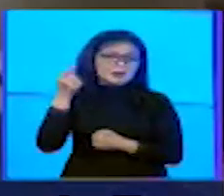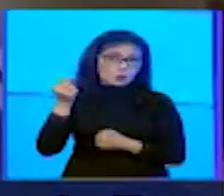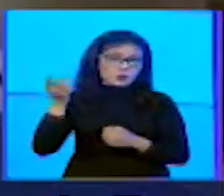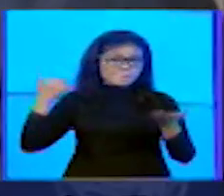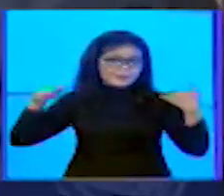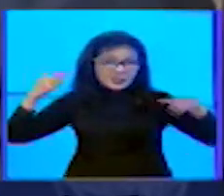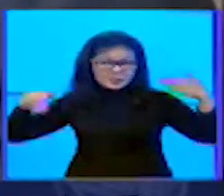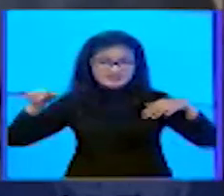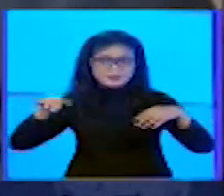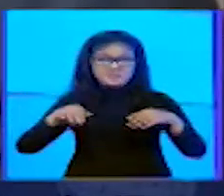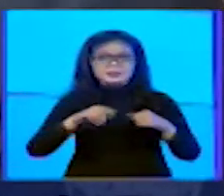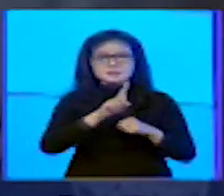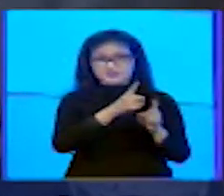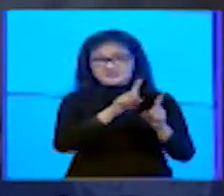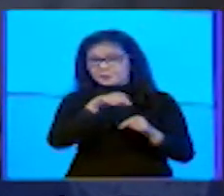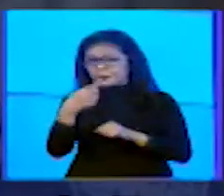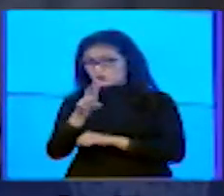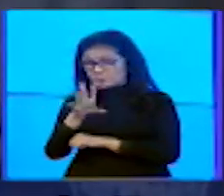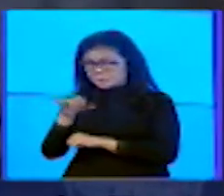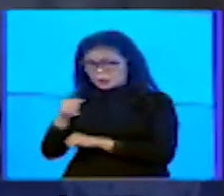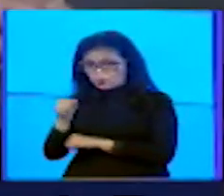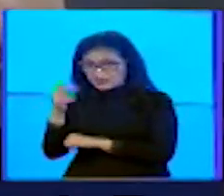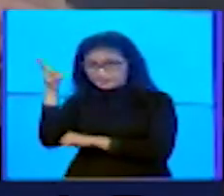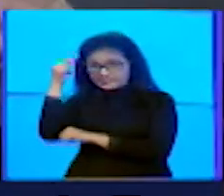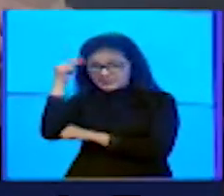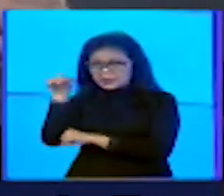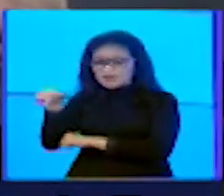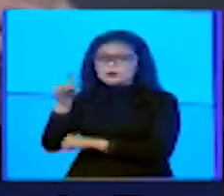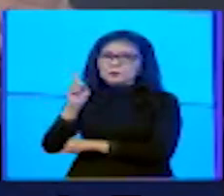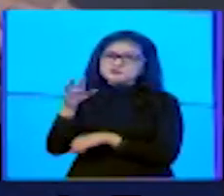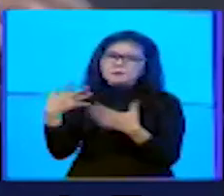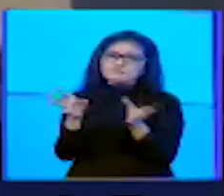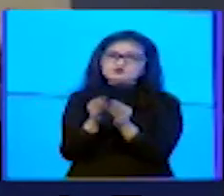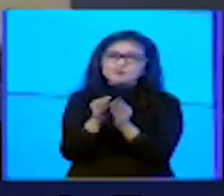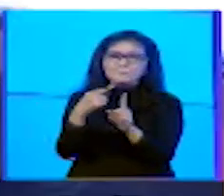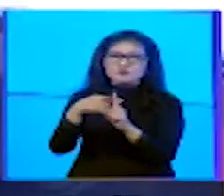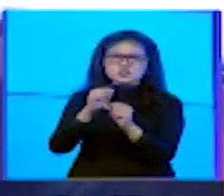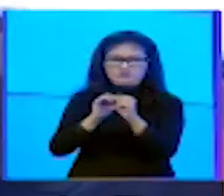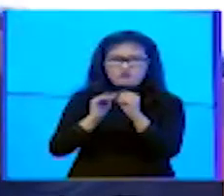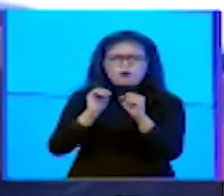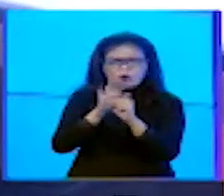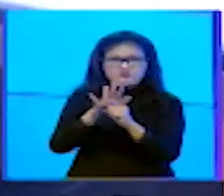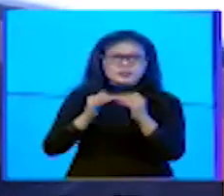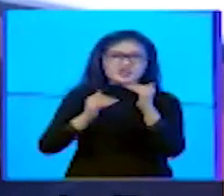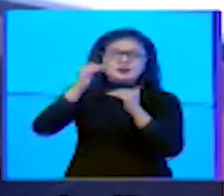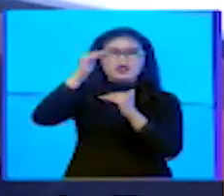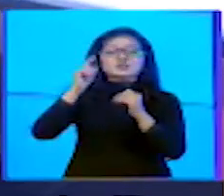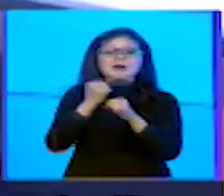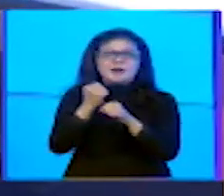25 Januari 2021 oleh pemerintah mengingat tingginya kasus COVID-19 pasca libur Natal dan